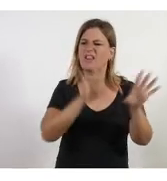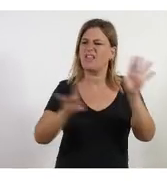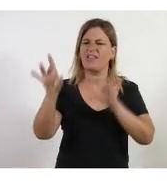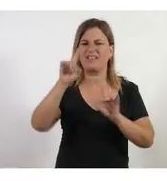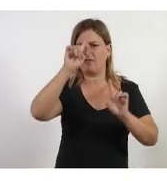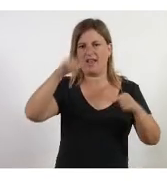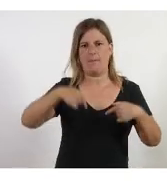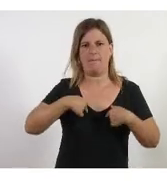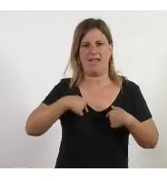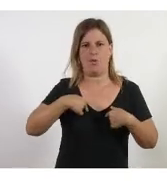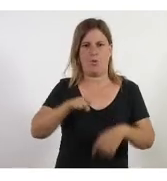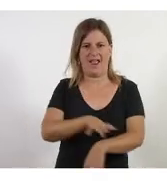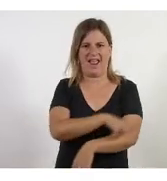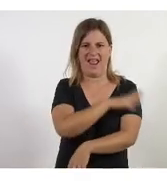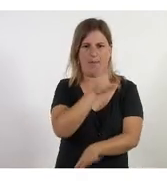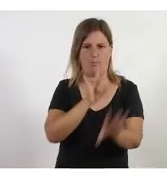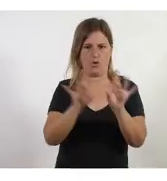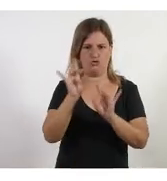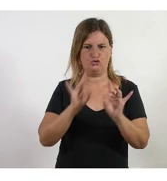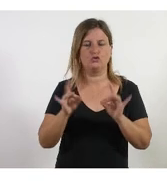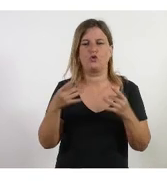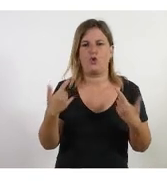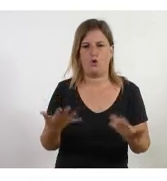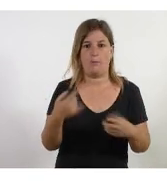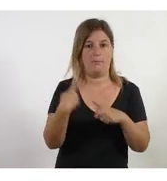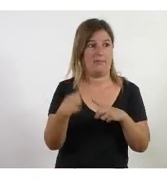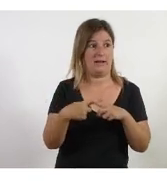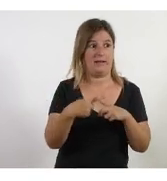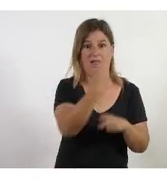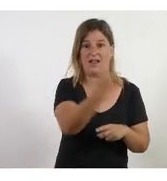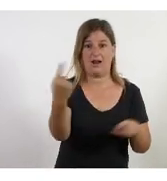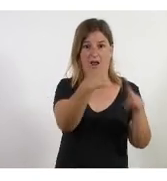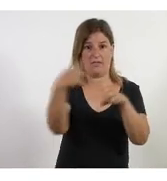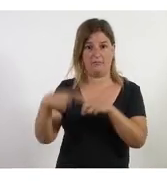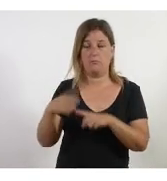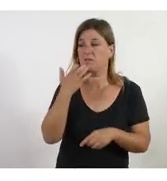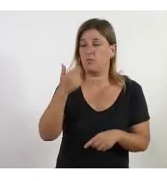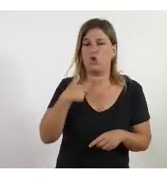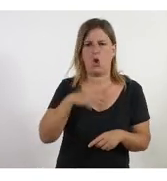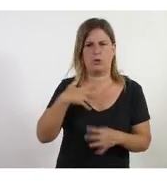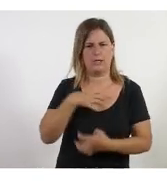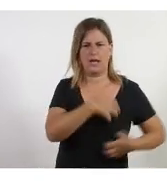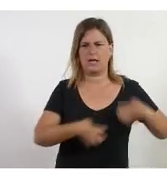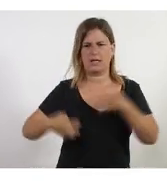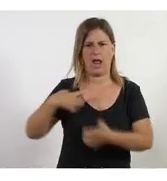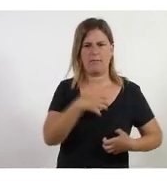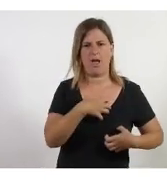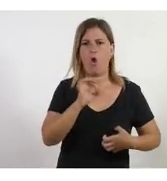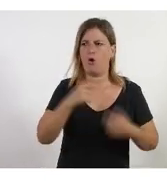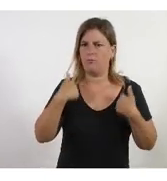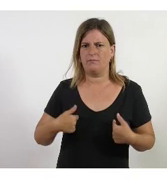teves emocions, perquè en cada persona són diferents. Jo puc sentir ràbia, o puc sentir